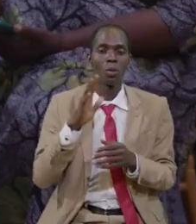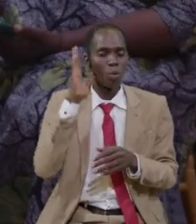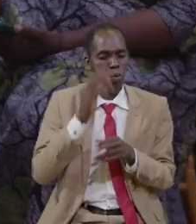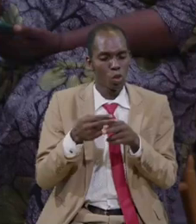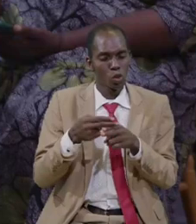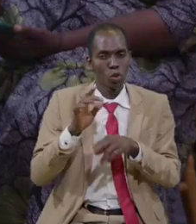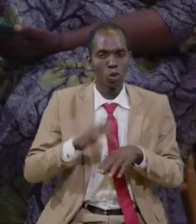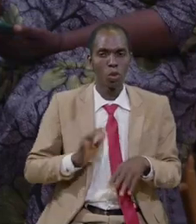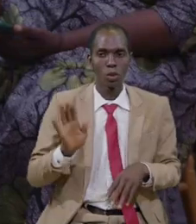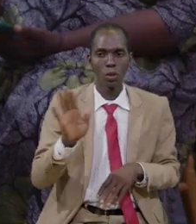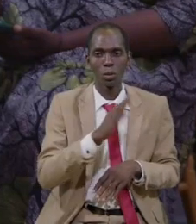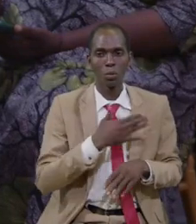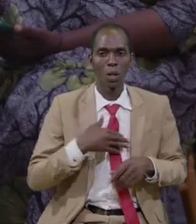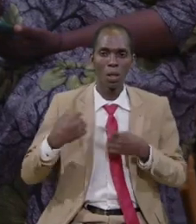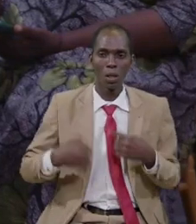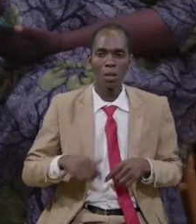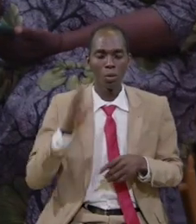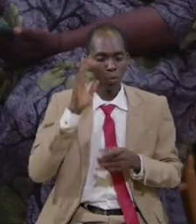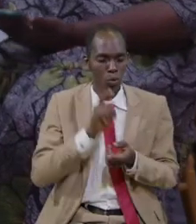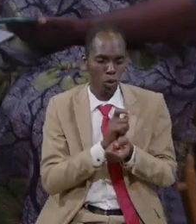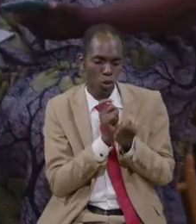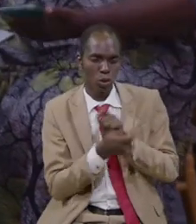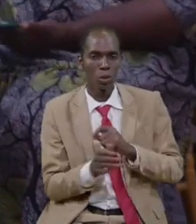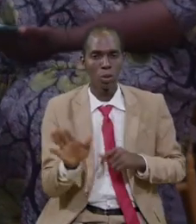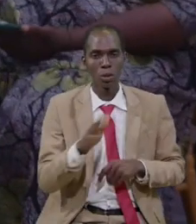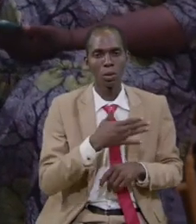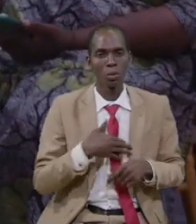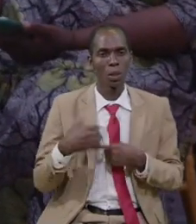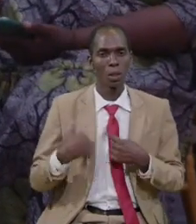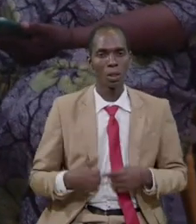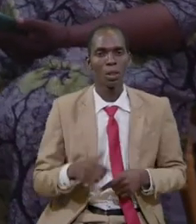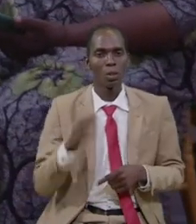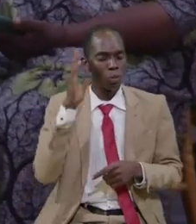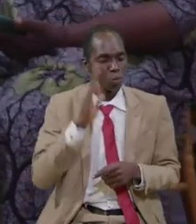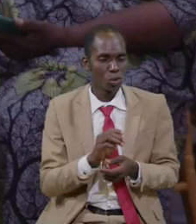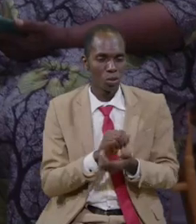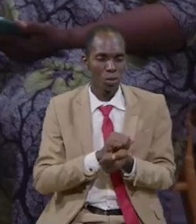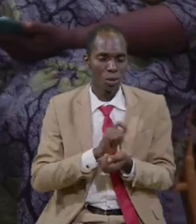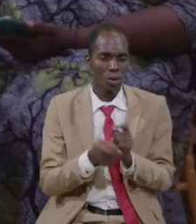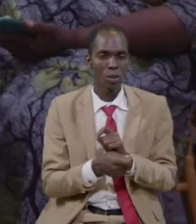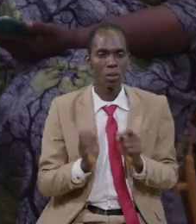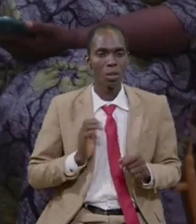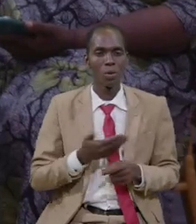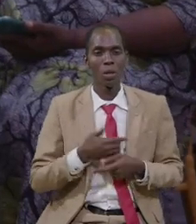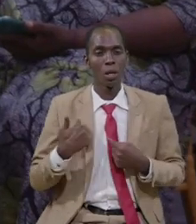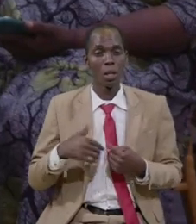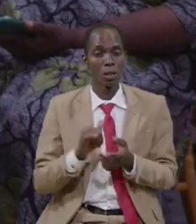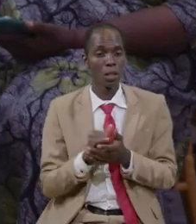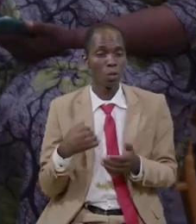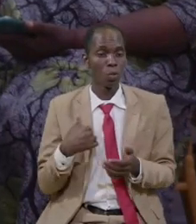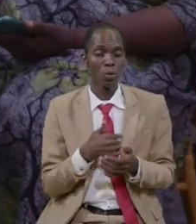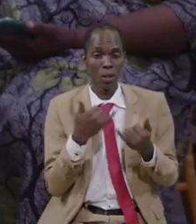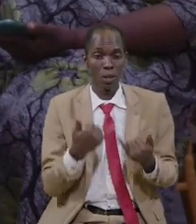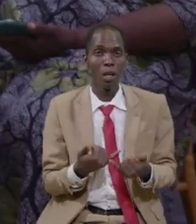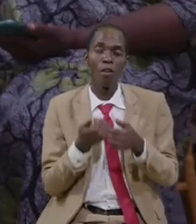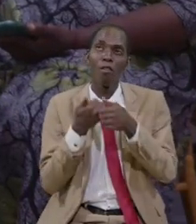cœurs, qu'il transforme nos cœurs, qu'il transforme nos vies. Et que nous suivons